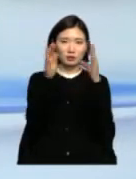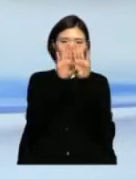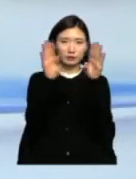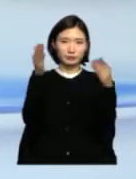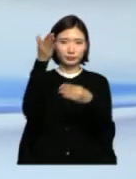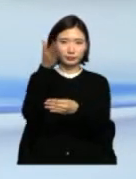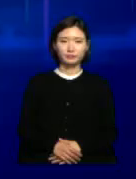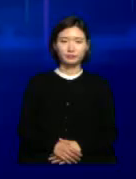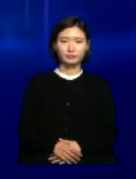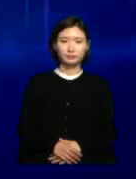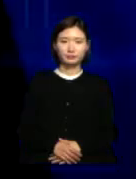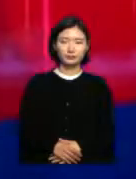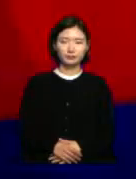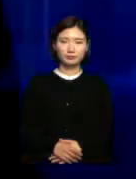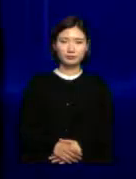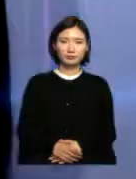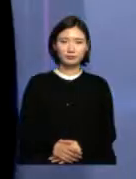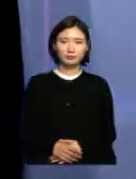기자가 다녀왔습니다.